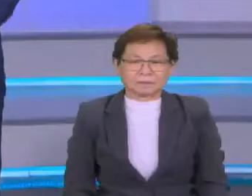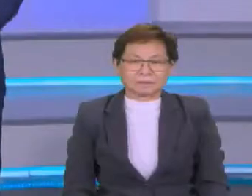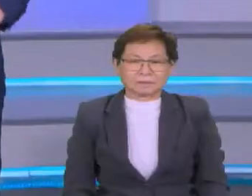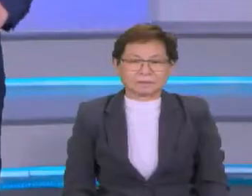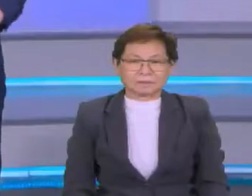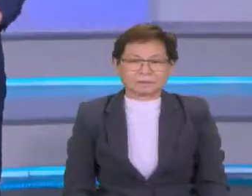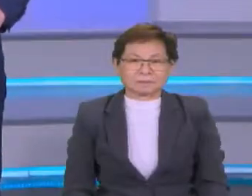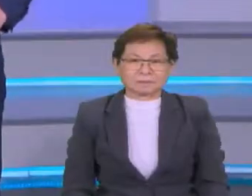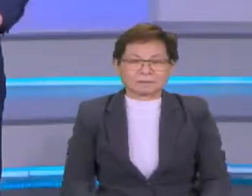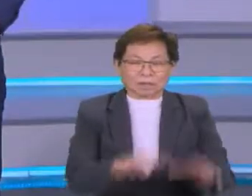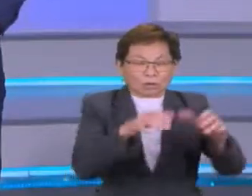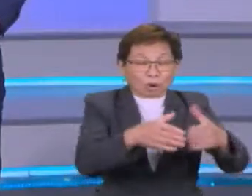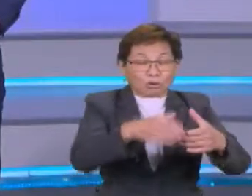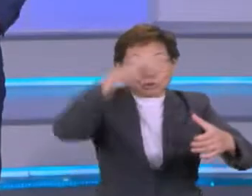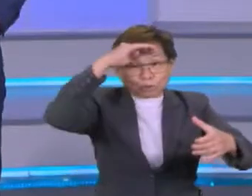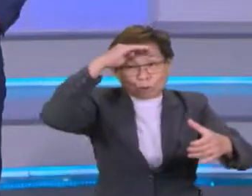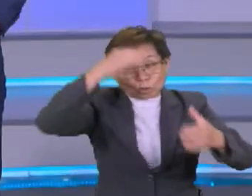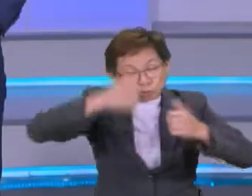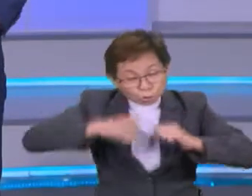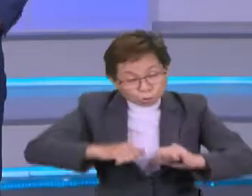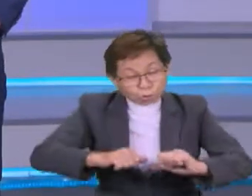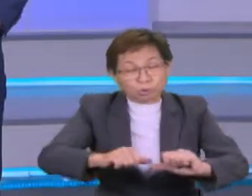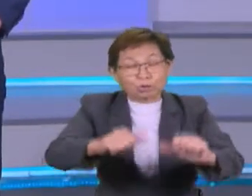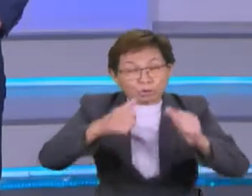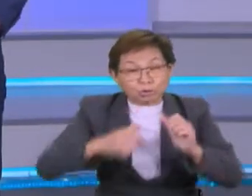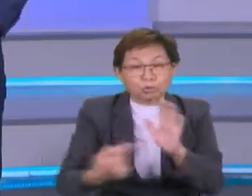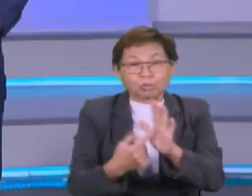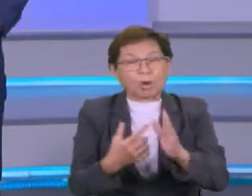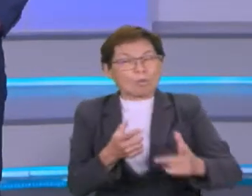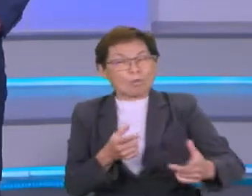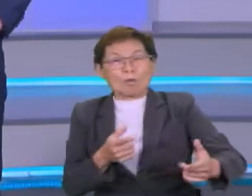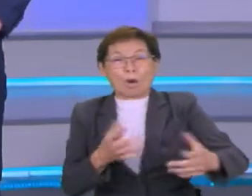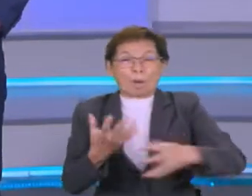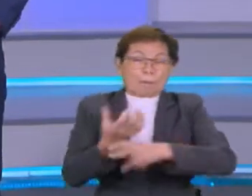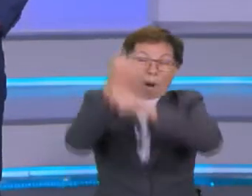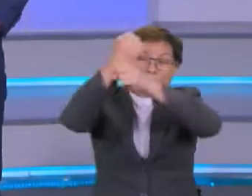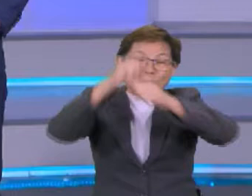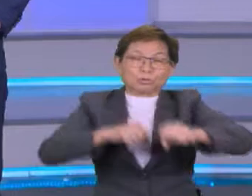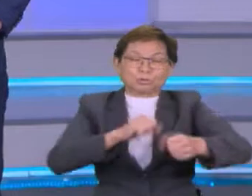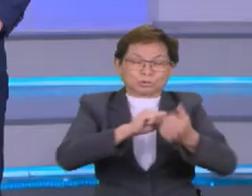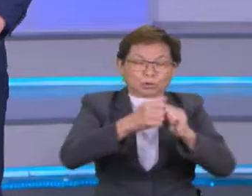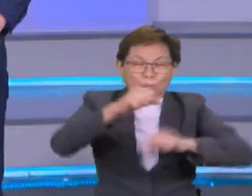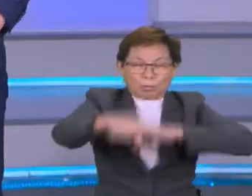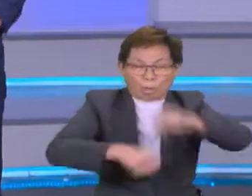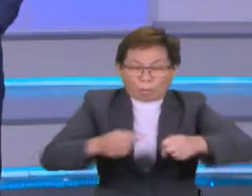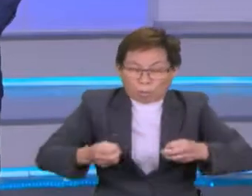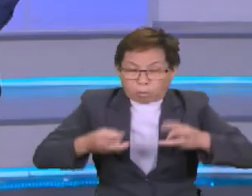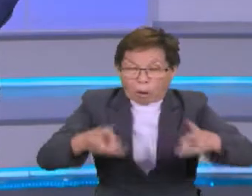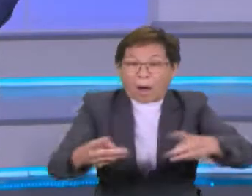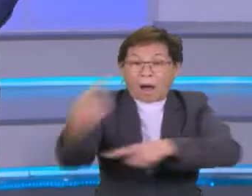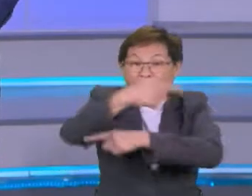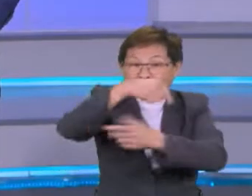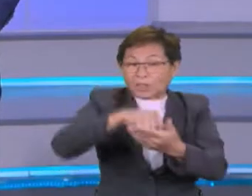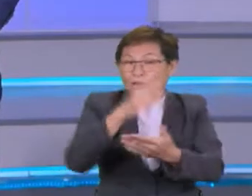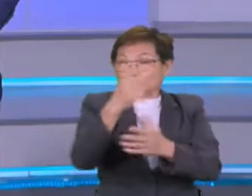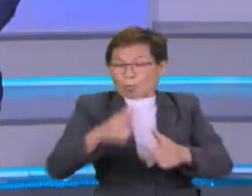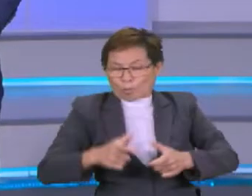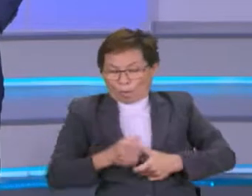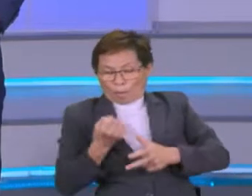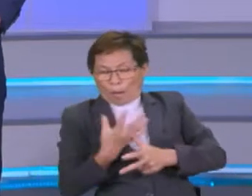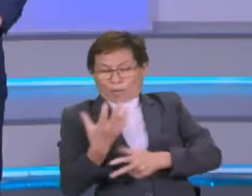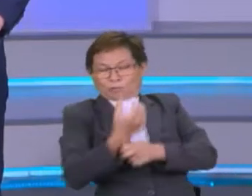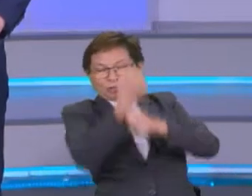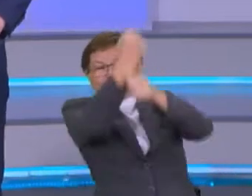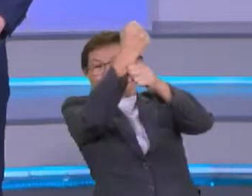Di Dalam pada itu konten Joho terus menunjukkan penguasaan dalam suka memastikan lebuh Raya hari ini dulu lagi Pengen Mas